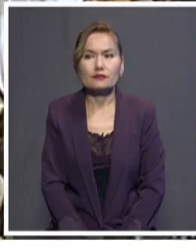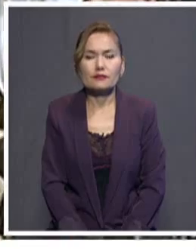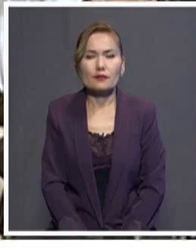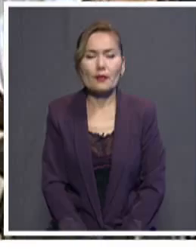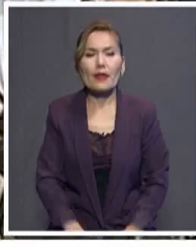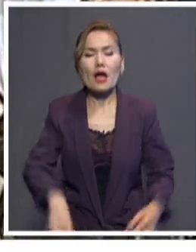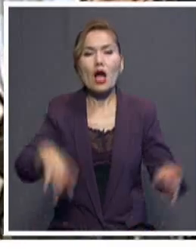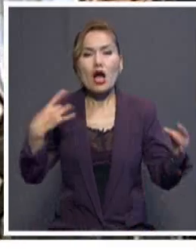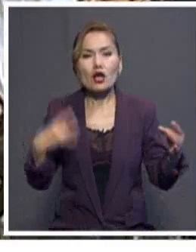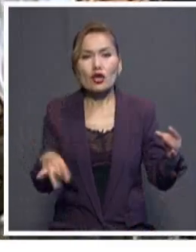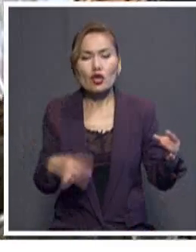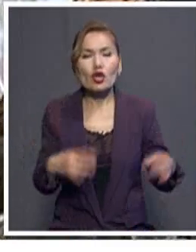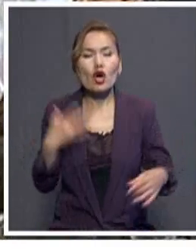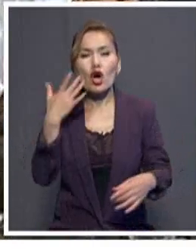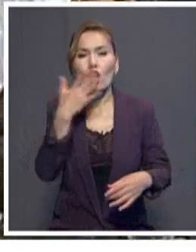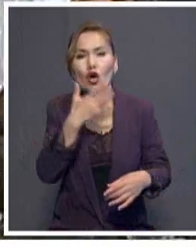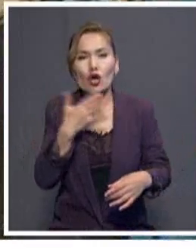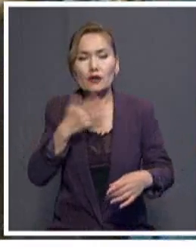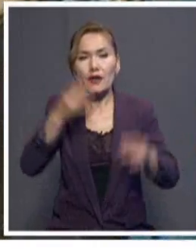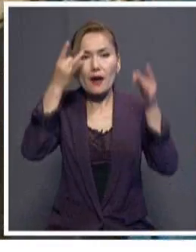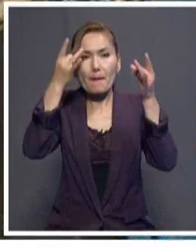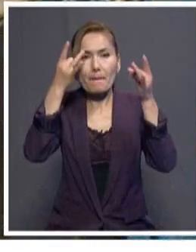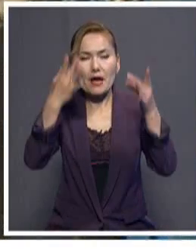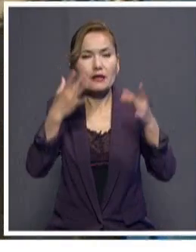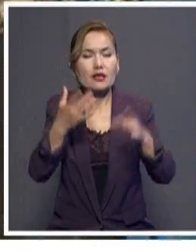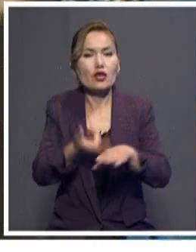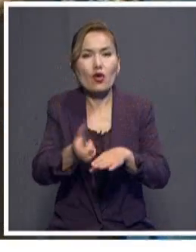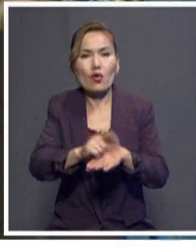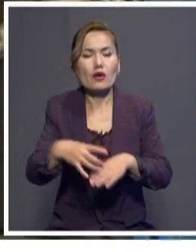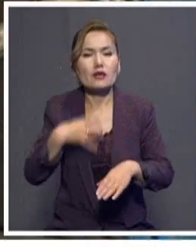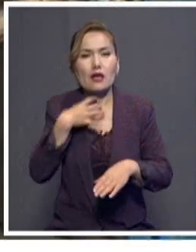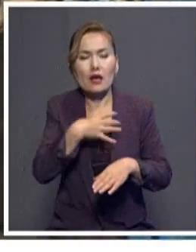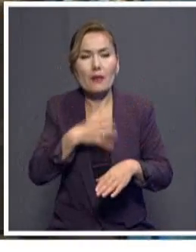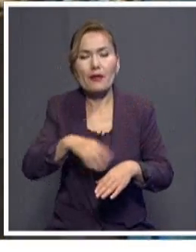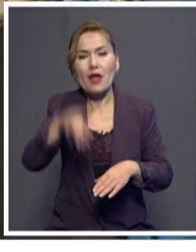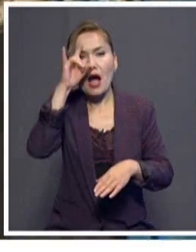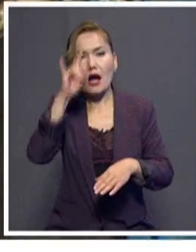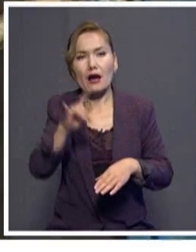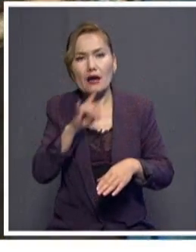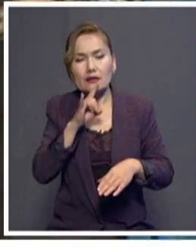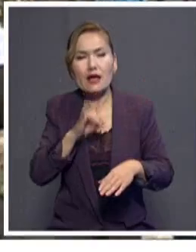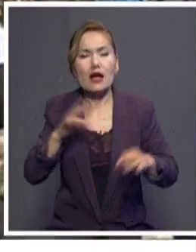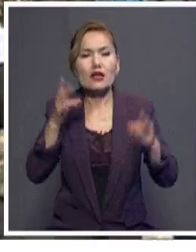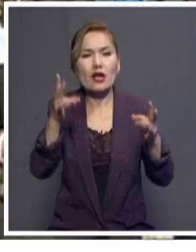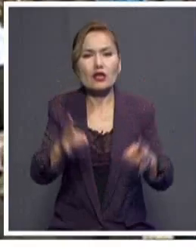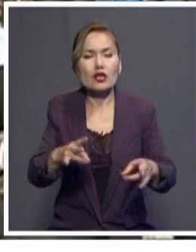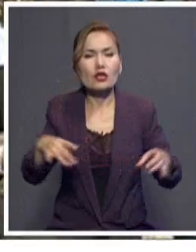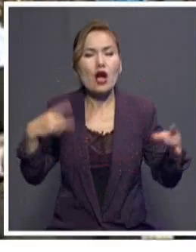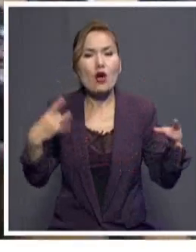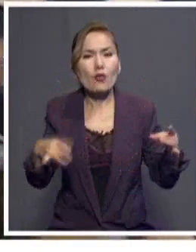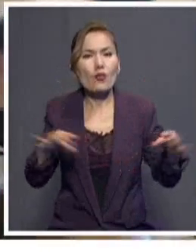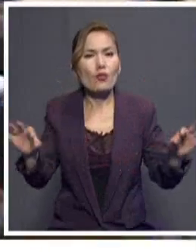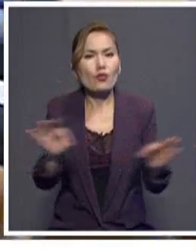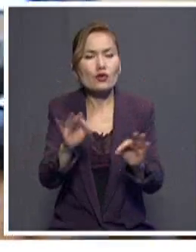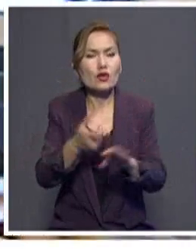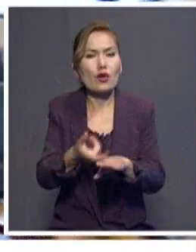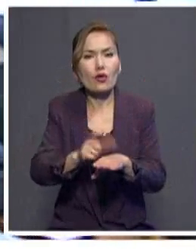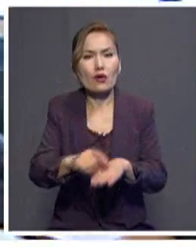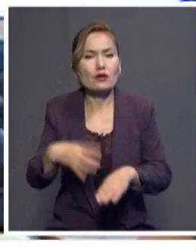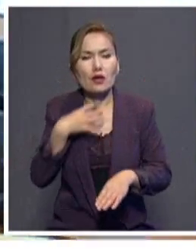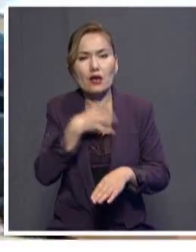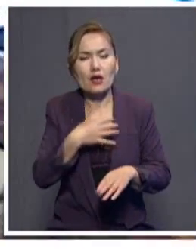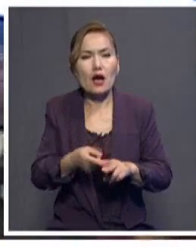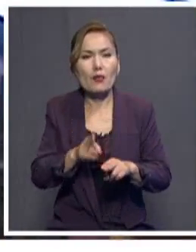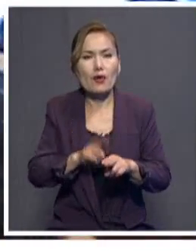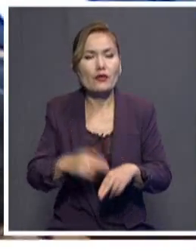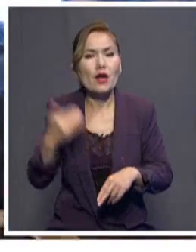Күй ұлттық мәдениеттің күре тамыры, ал ұлттық нақыштағы әуен мен шығармалар халқымыздың сан ғасырлық тарихынан ақпарат береді. Арман Әділханұлы